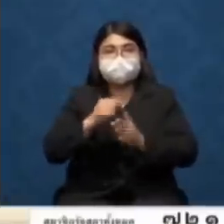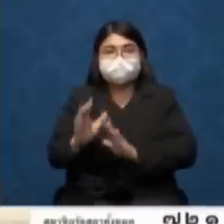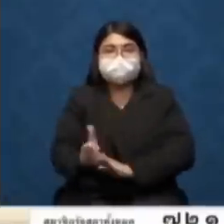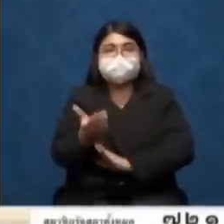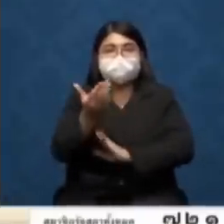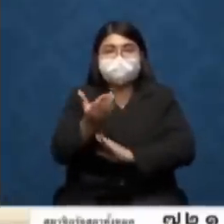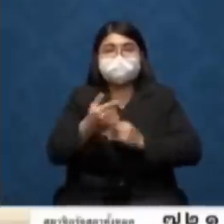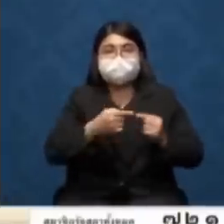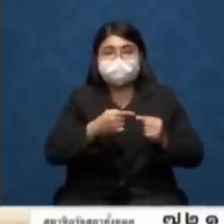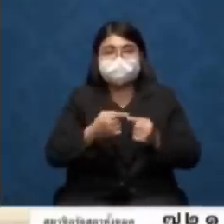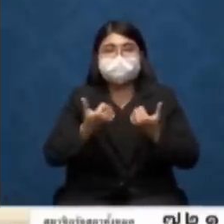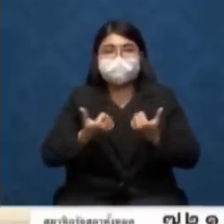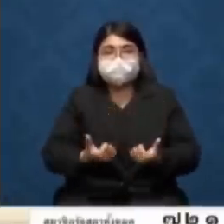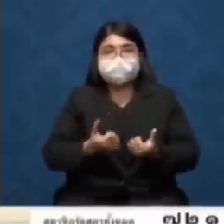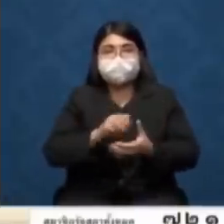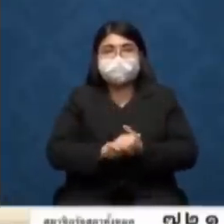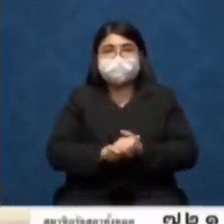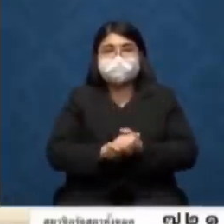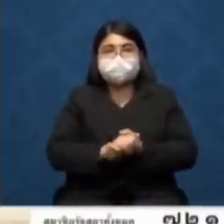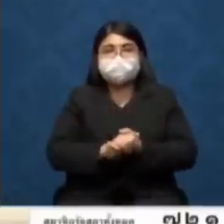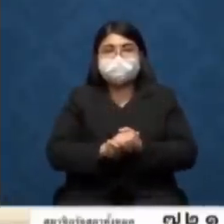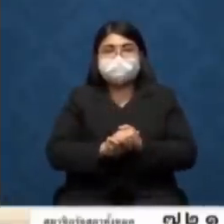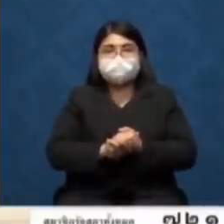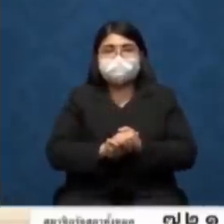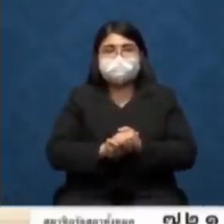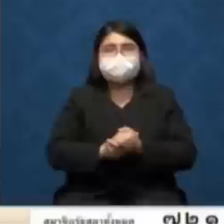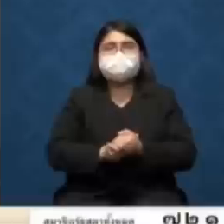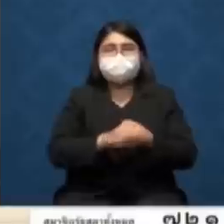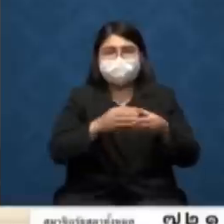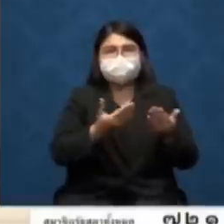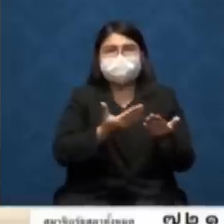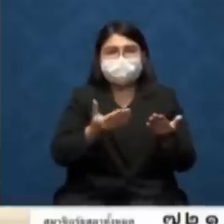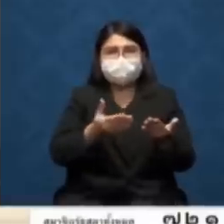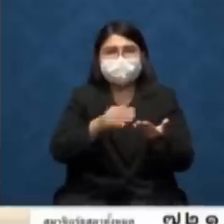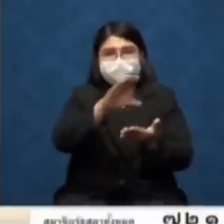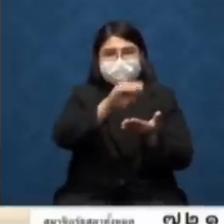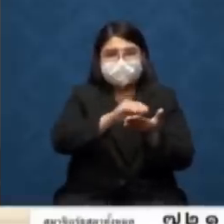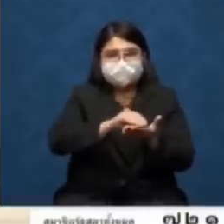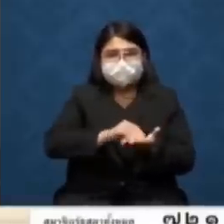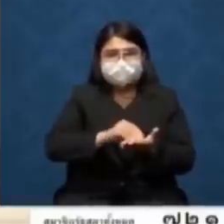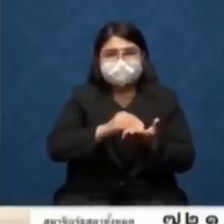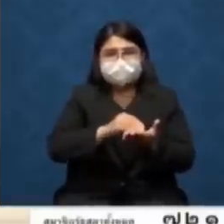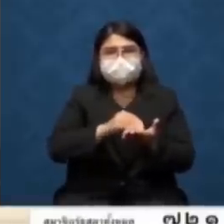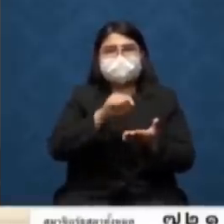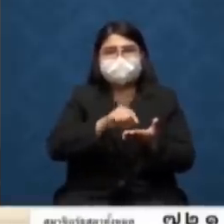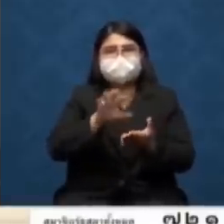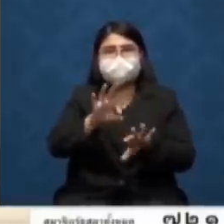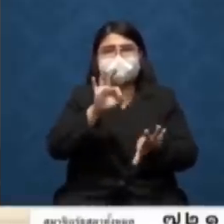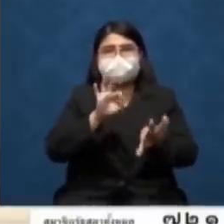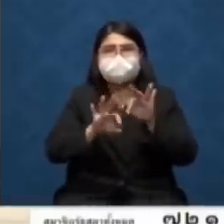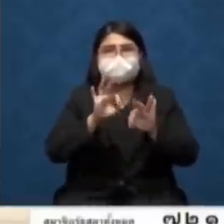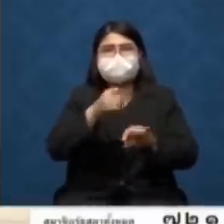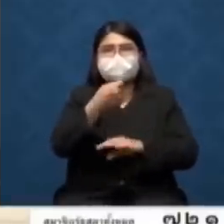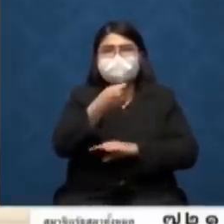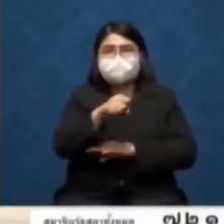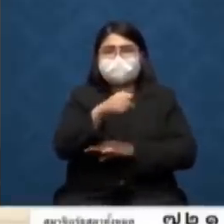งเวลาปัจจุบันผมรรวมหายปเด็น นัรวมได้ก็น่าจะเกินสิประเดนขึนไปแต่จะคัดเลือกมาเฉพาะที่สำคั